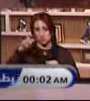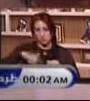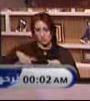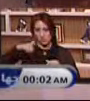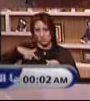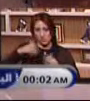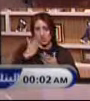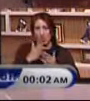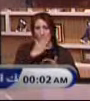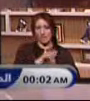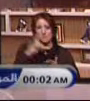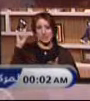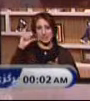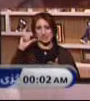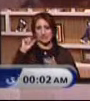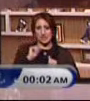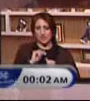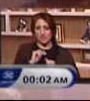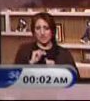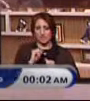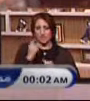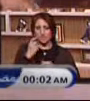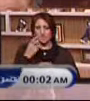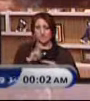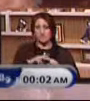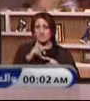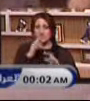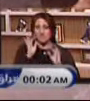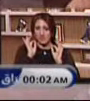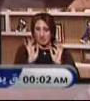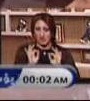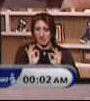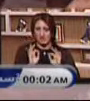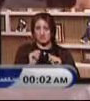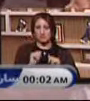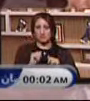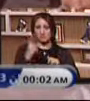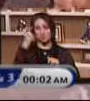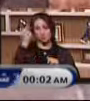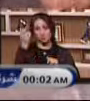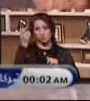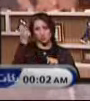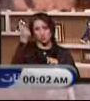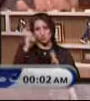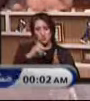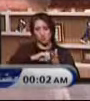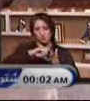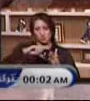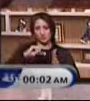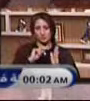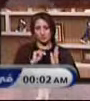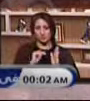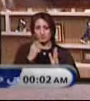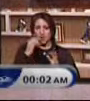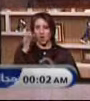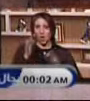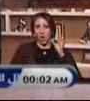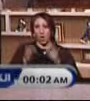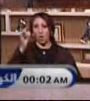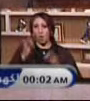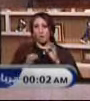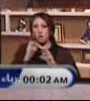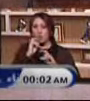الاسلام. بقول انا ايها الزاجر احضر الوغى. الشاعر بيذكر طرف امام عمر بن عبد العزيز،